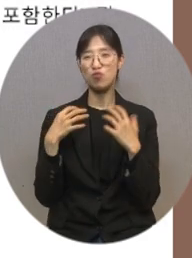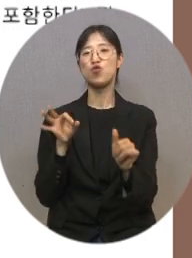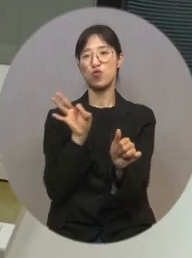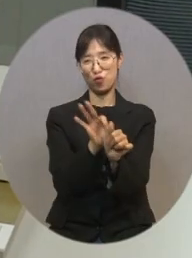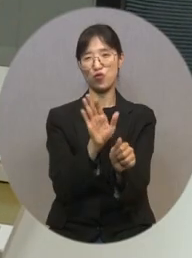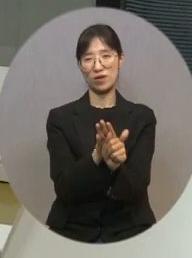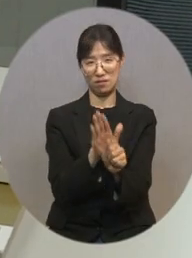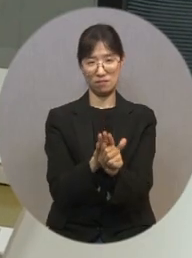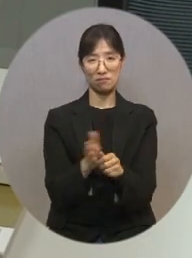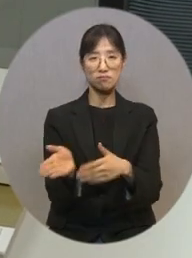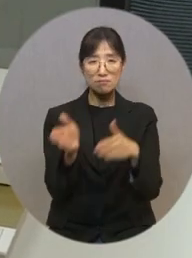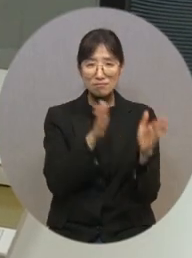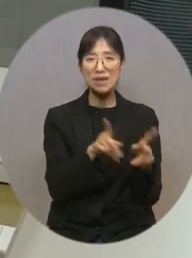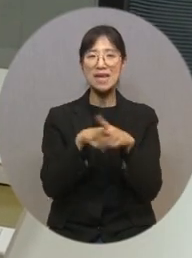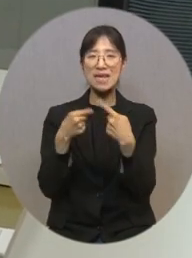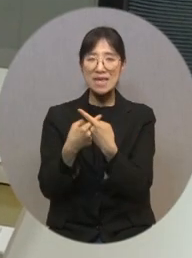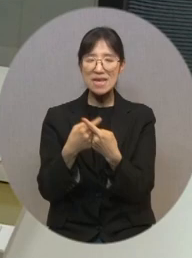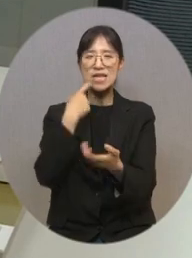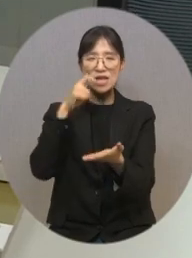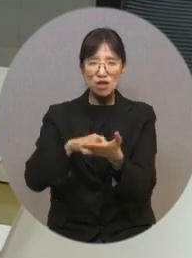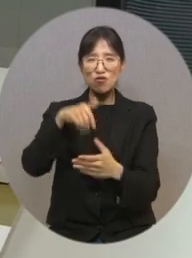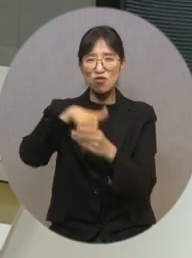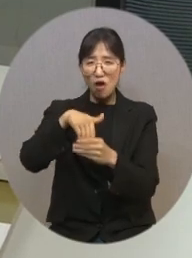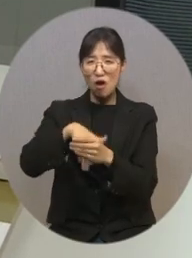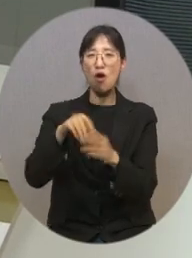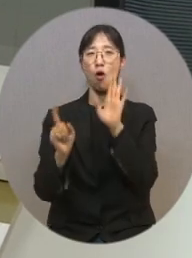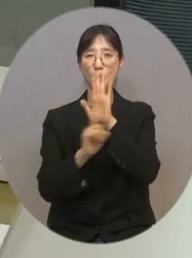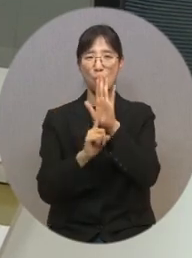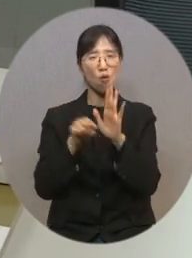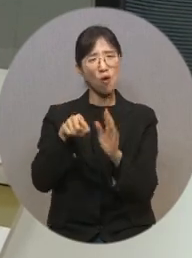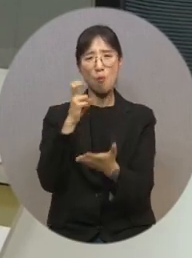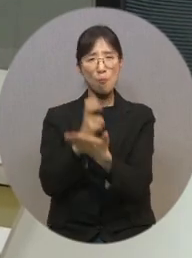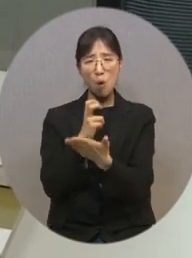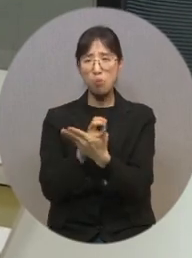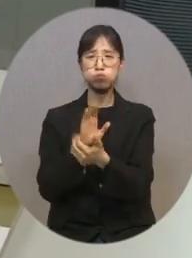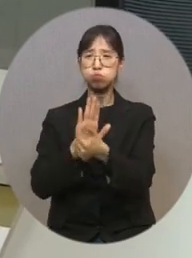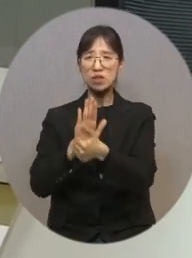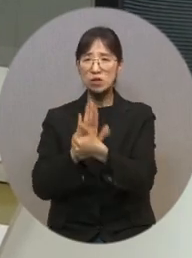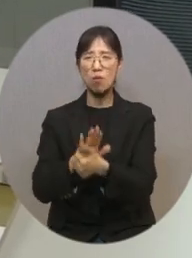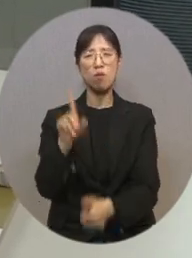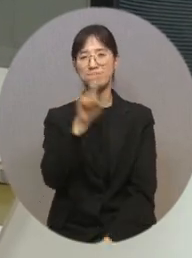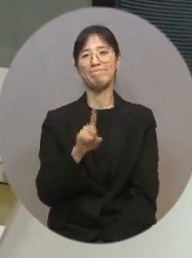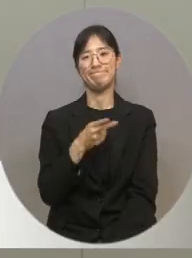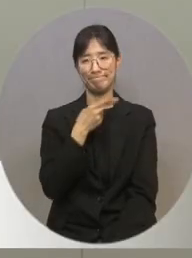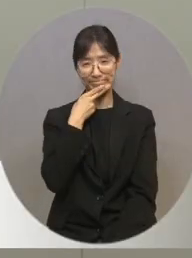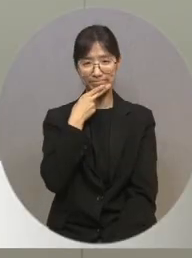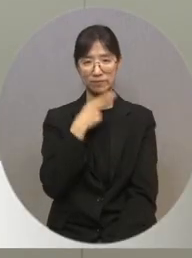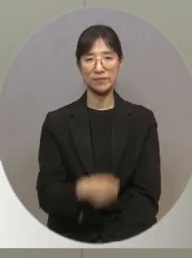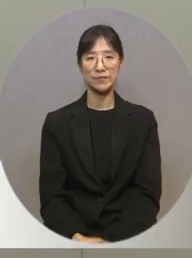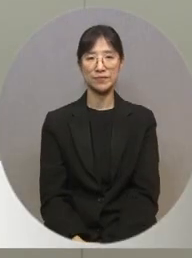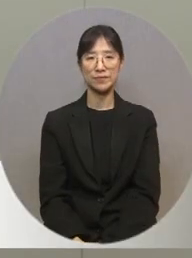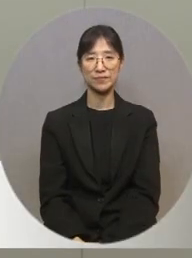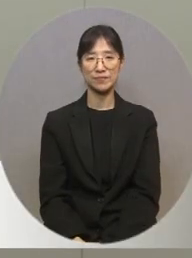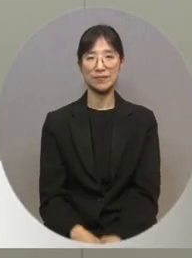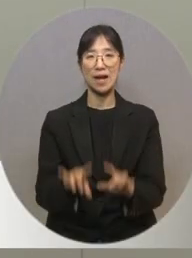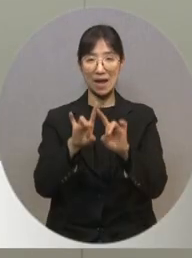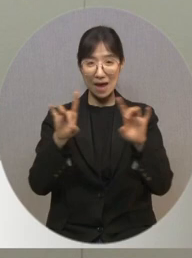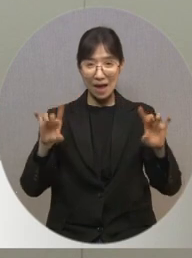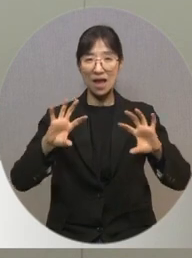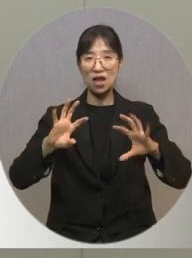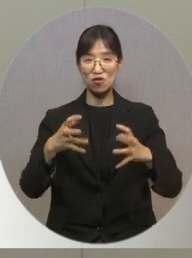하지만 이해하기 쉬운 선거 공보는 법의 규정이나 지원이 전혀 없는 상황입니다 각각의 국회의원